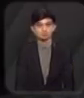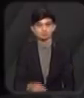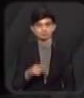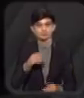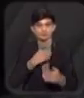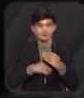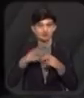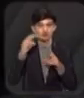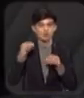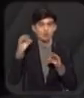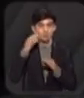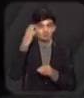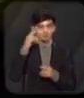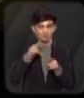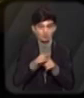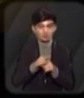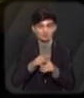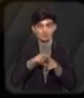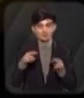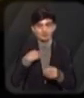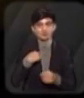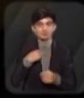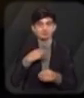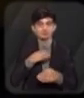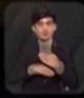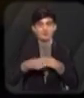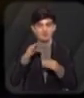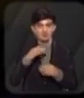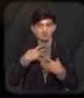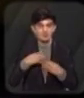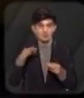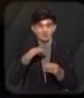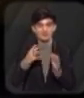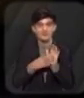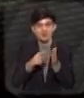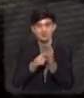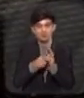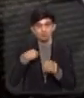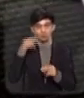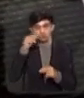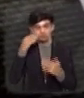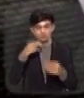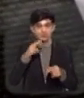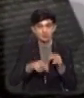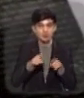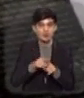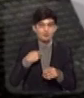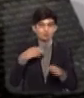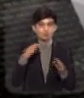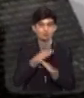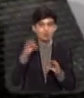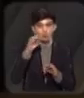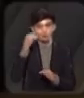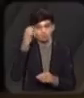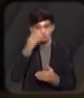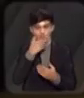Армансыз адам қанатсыз құспен тең. Денсаулығыма байланысты мектепті тек 9-шы сыныпқа дейін оқыдым деген жігіт, музыкалық білімім болмаса да